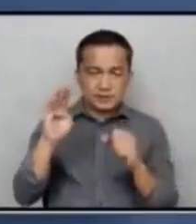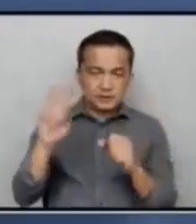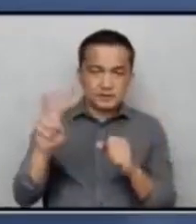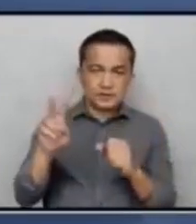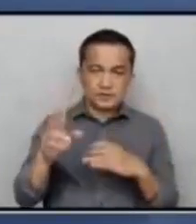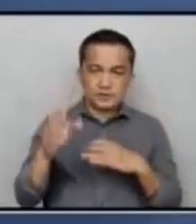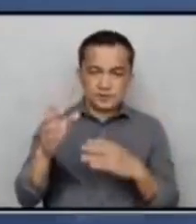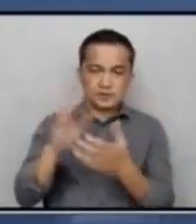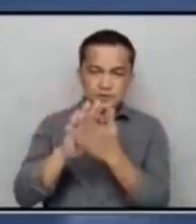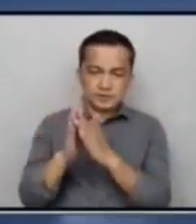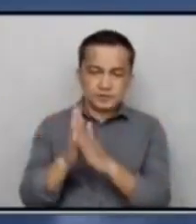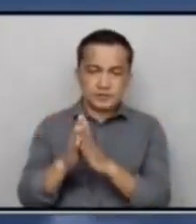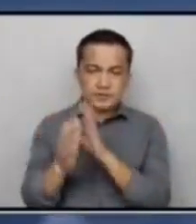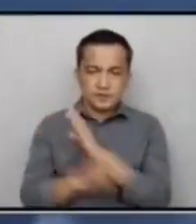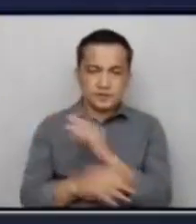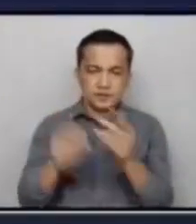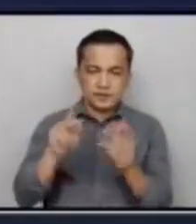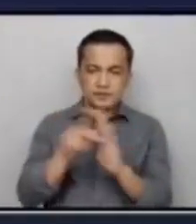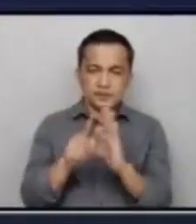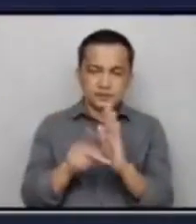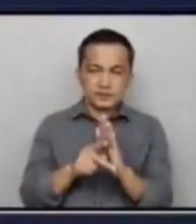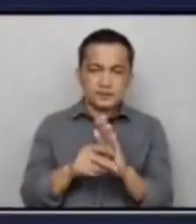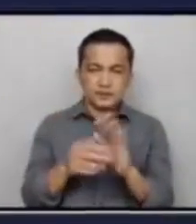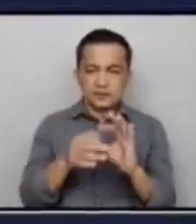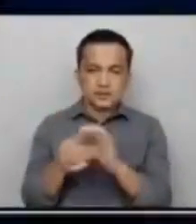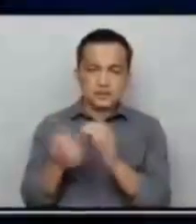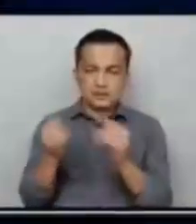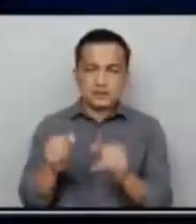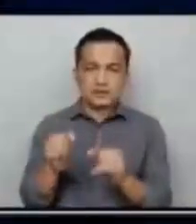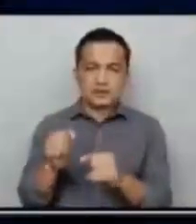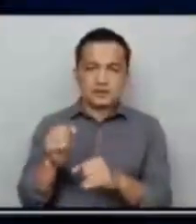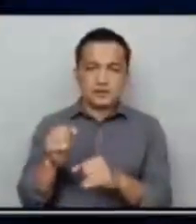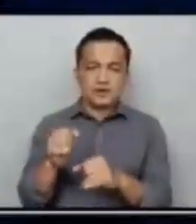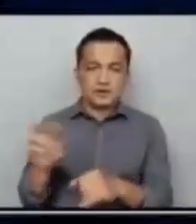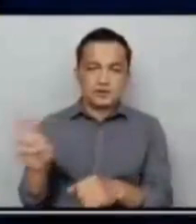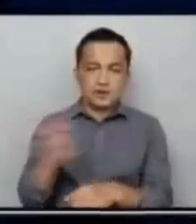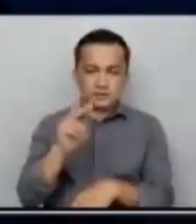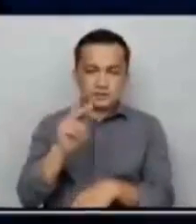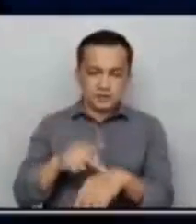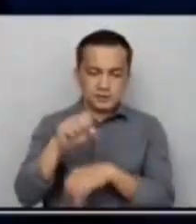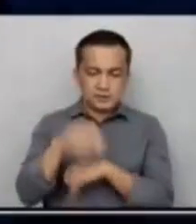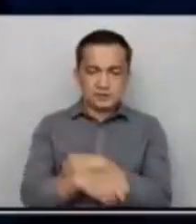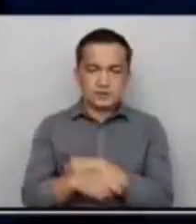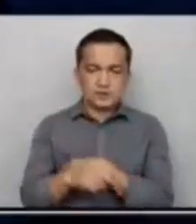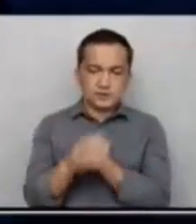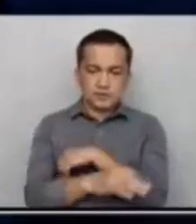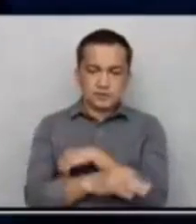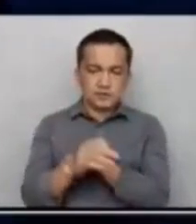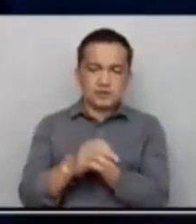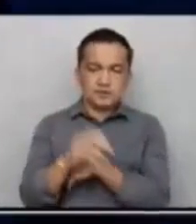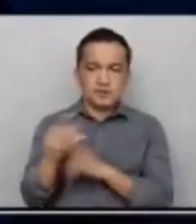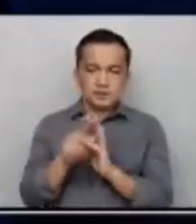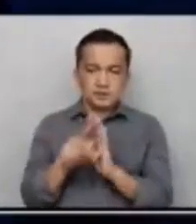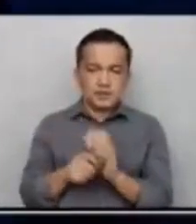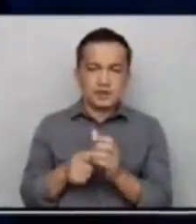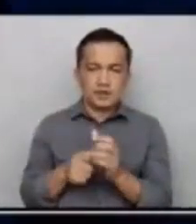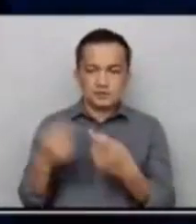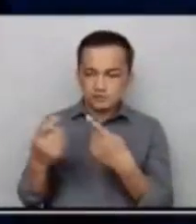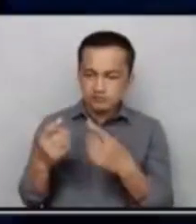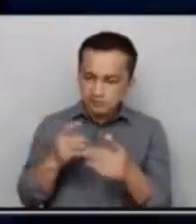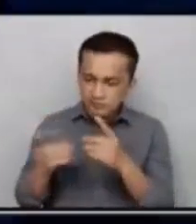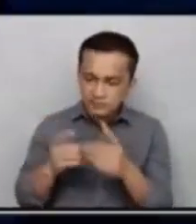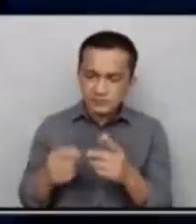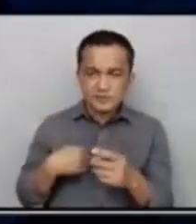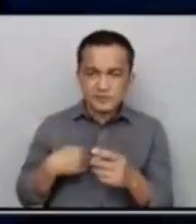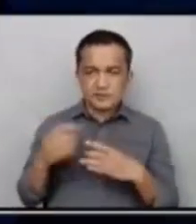foreign policy kaugnay ng issue sa West Philippine Sea. When asked what is your foreign policy and how would you describe it, I say it's a commitment